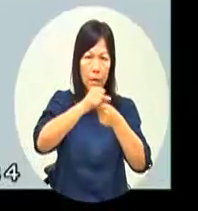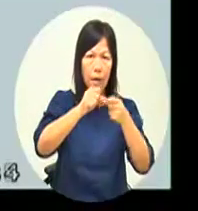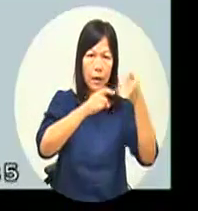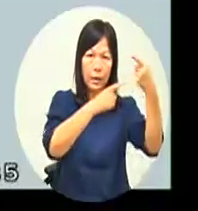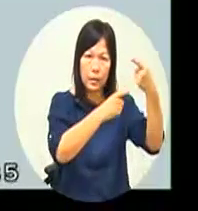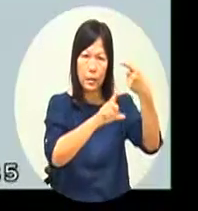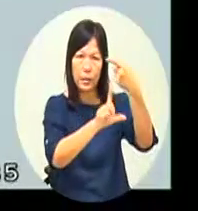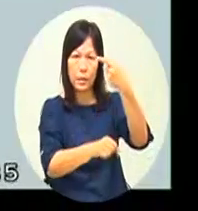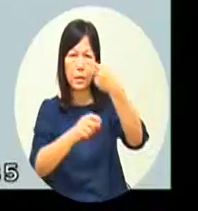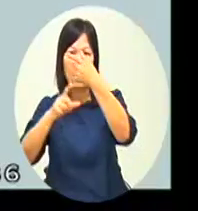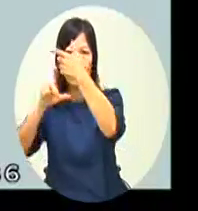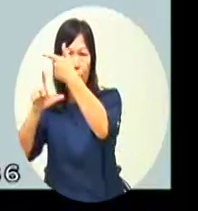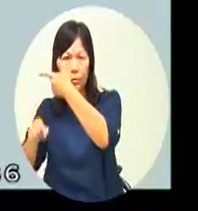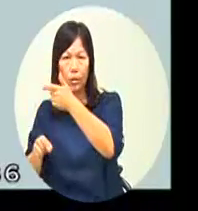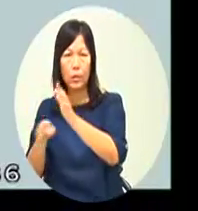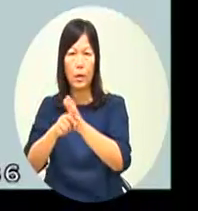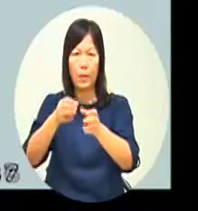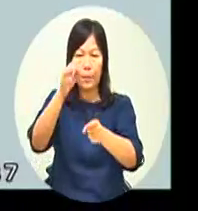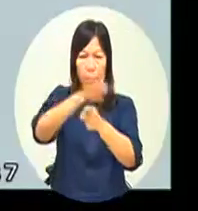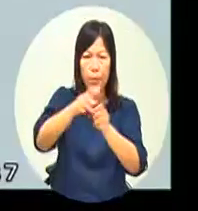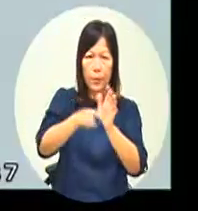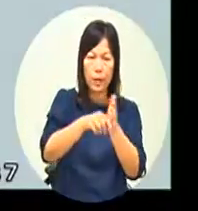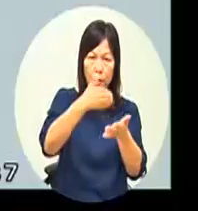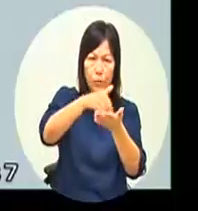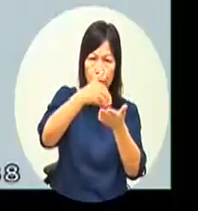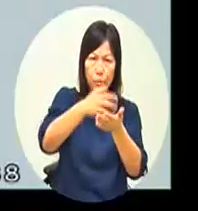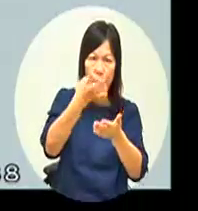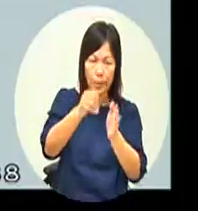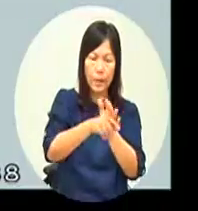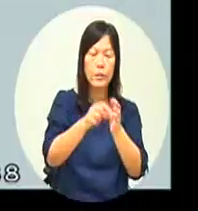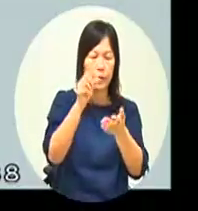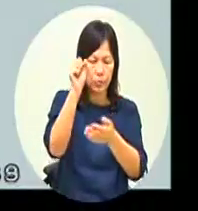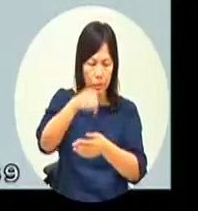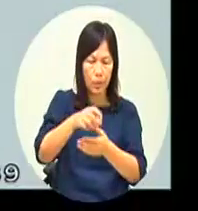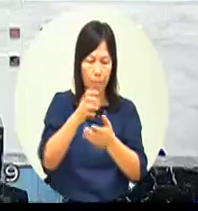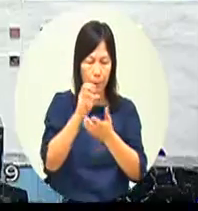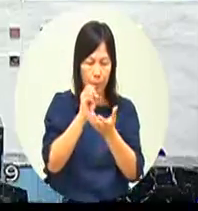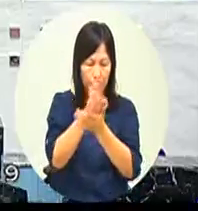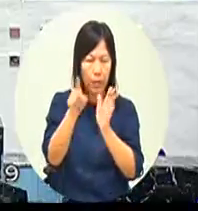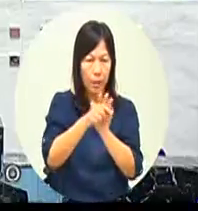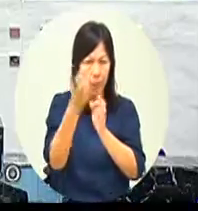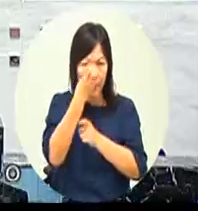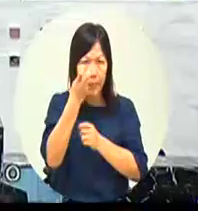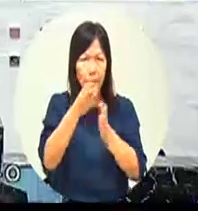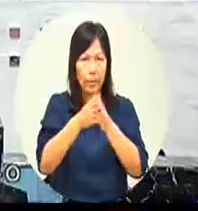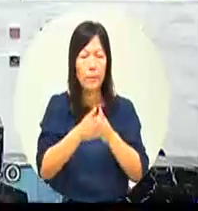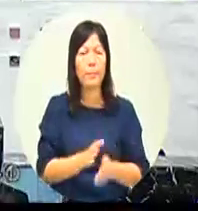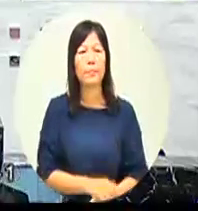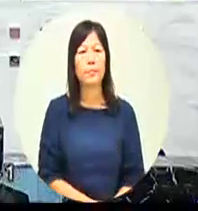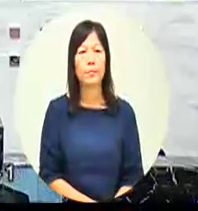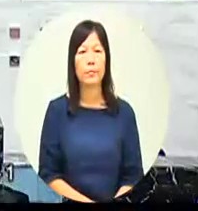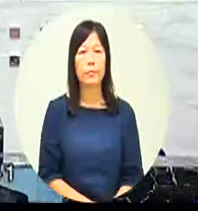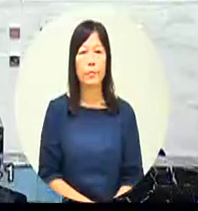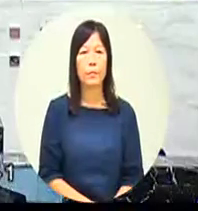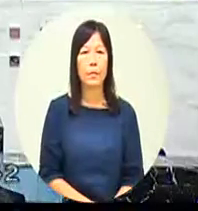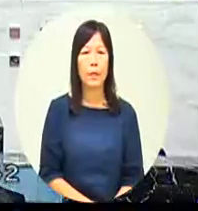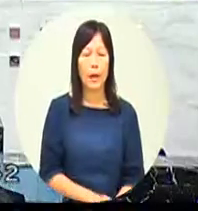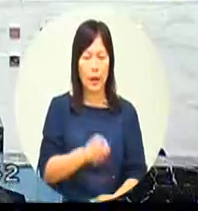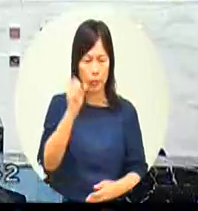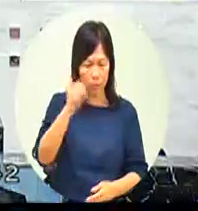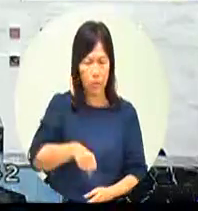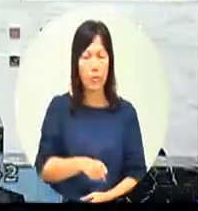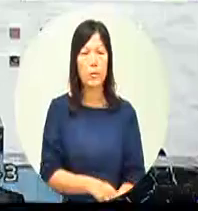105年度1至6月补办预算数额表，请准予备查，请讨论。 各位同仁们意见，准予